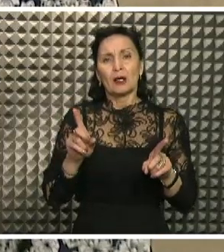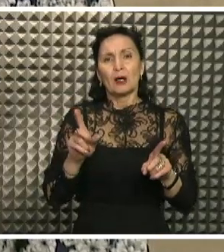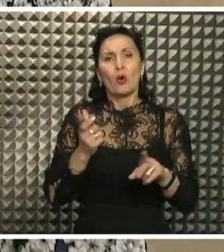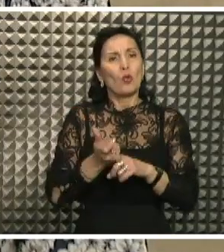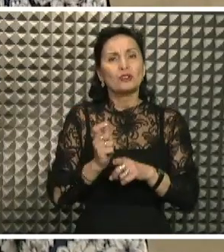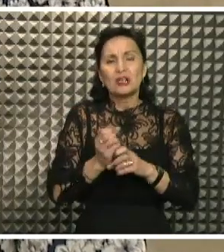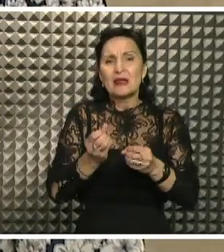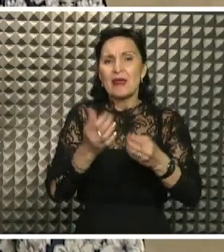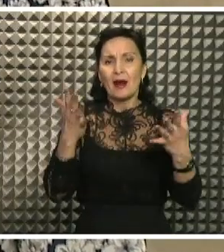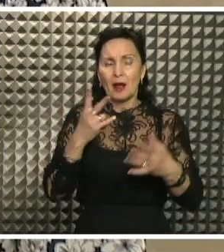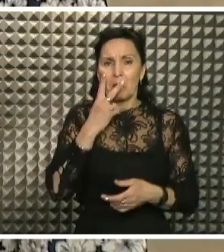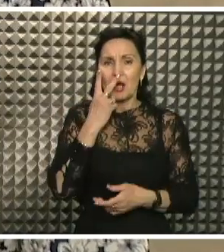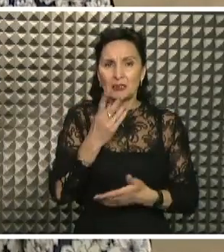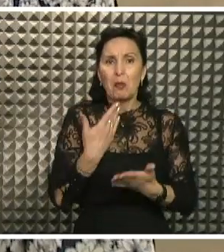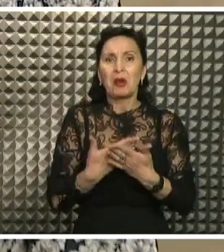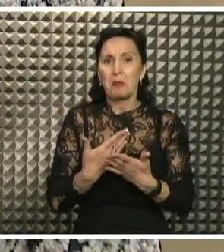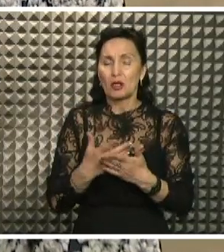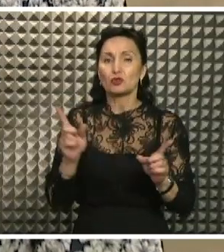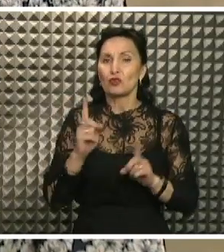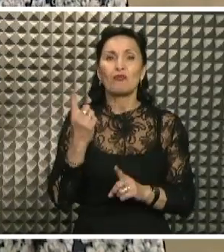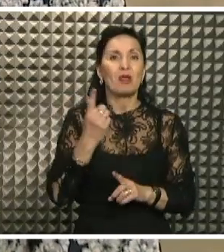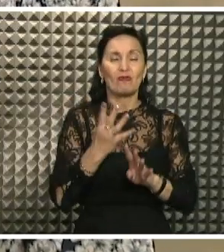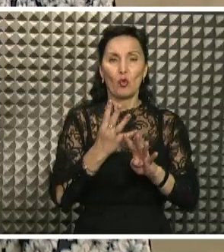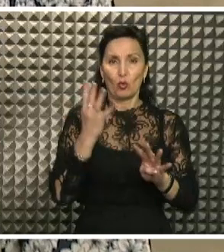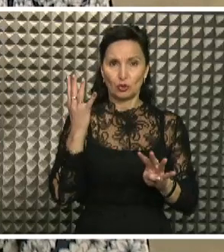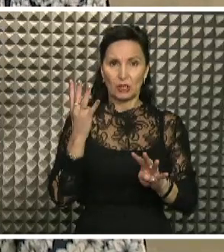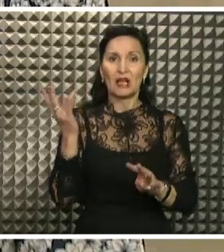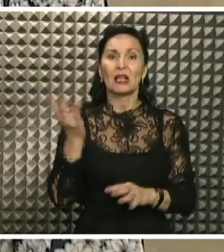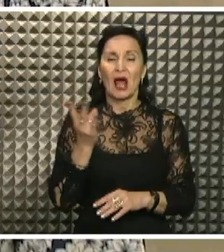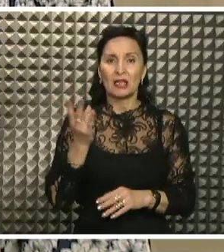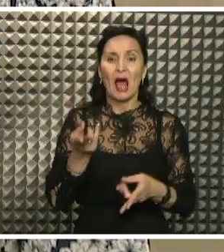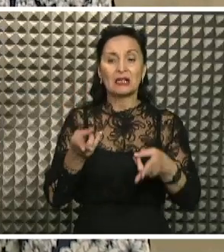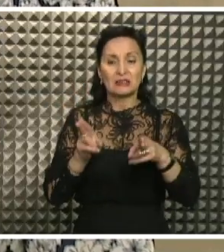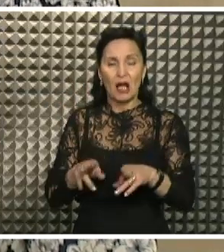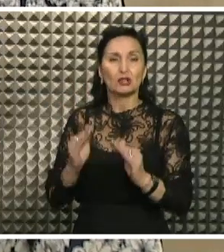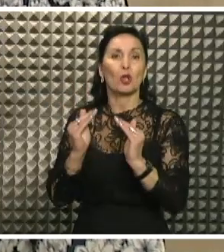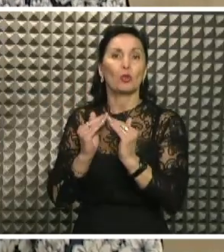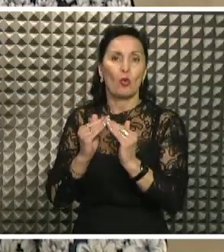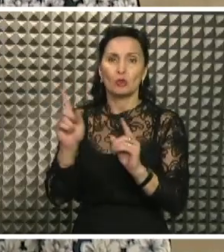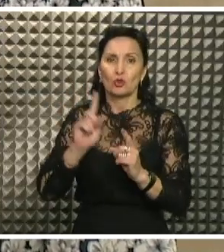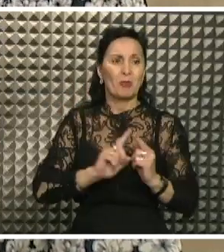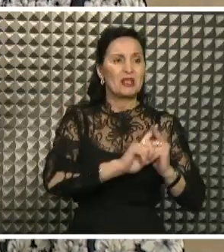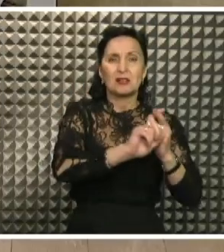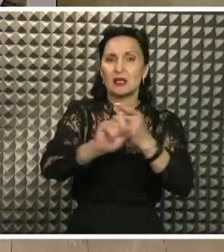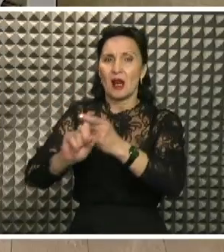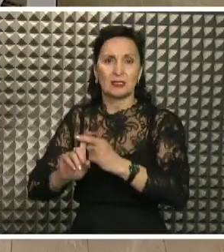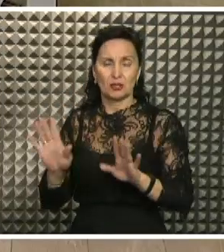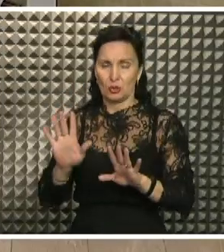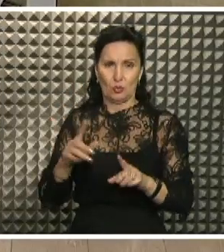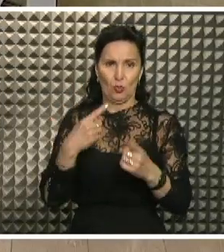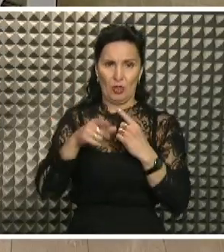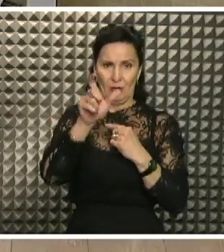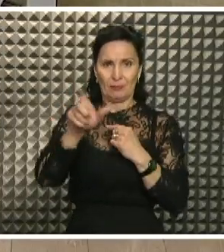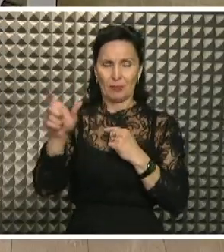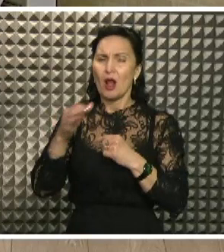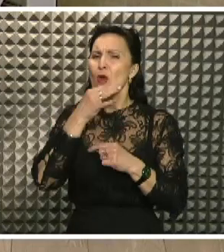здесь очень ярко показал пример, что в первую очередь надо остаться дома, чтобы не заразить других. С любым вирусом. С